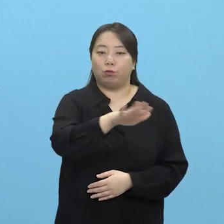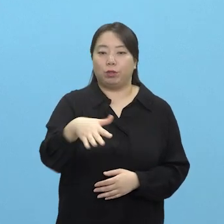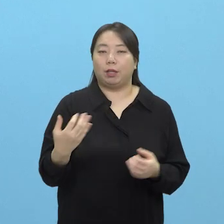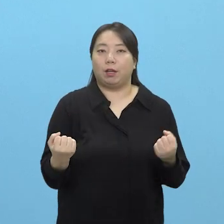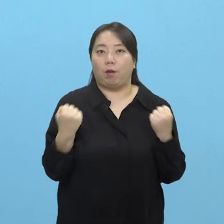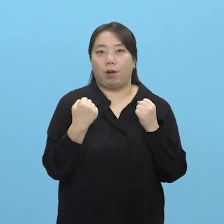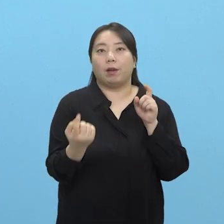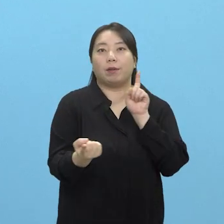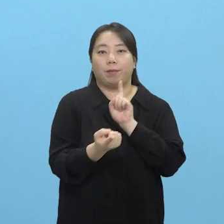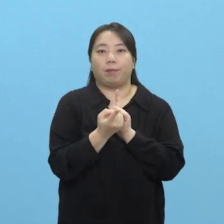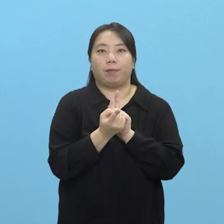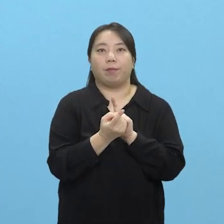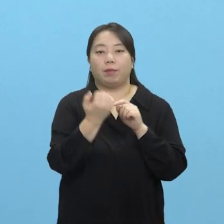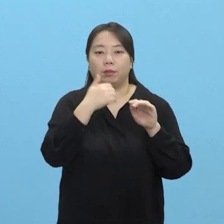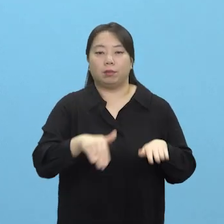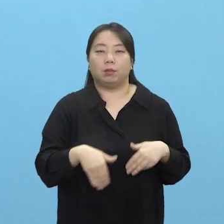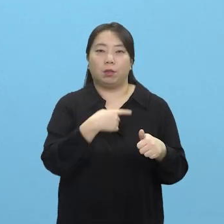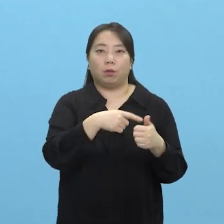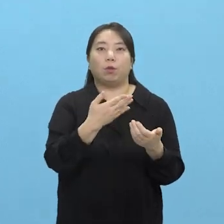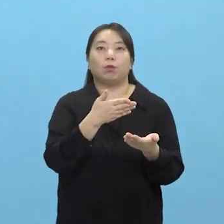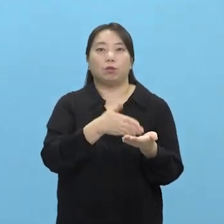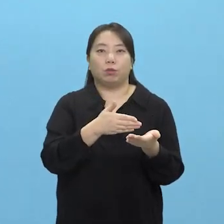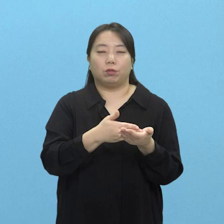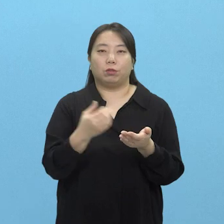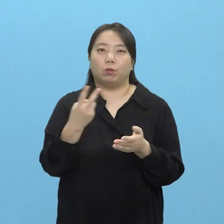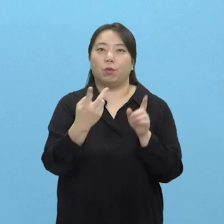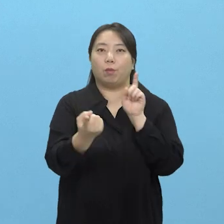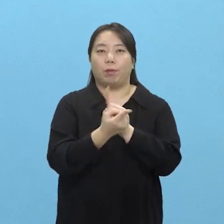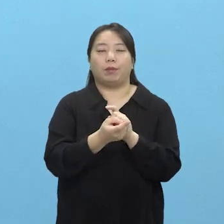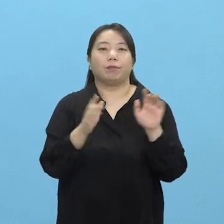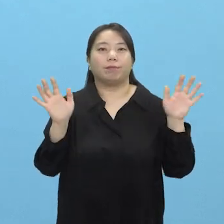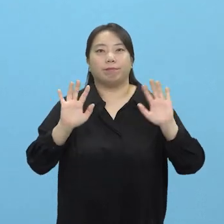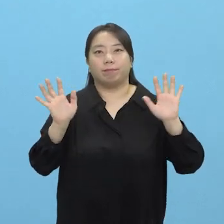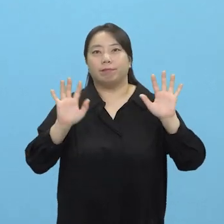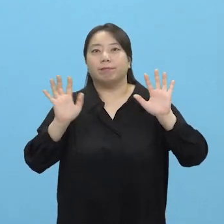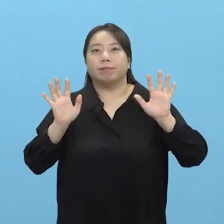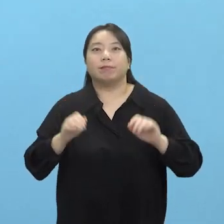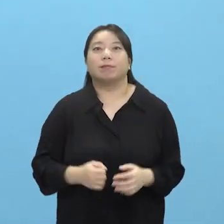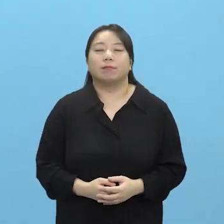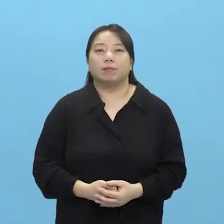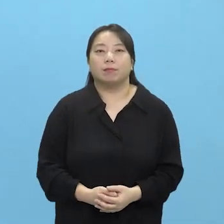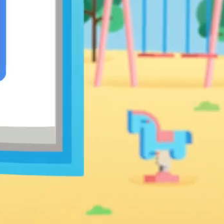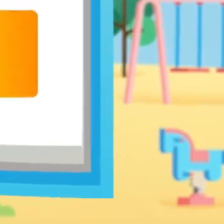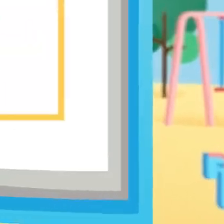만나요. 충남 에듀이슈 또 만나요. 안녕!